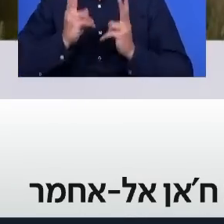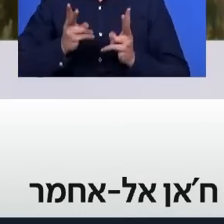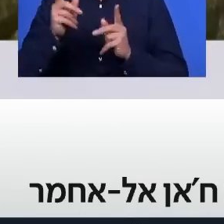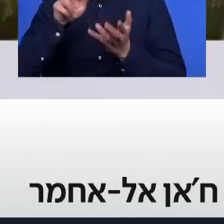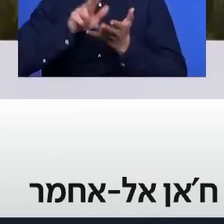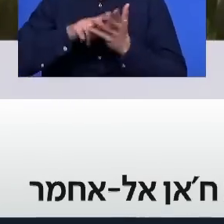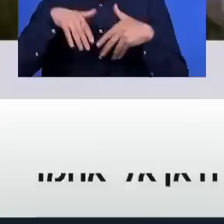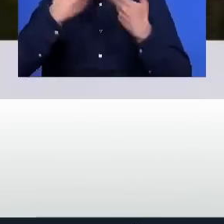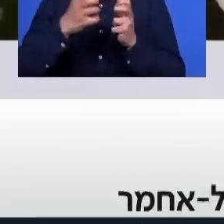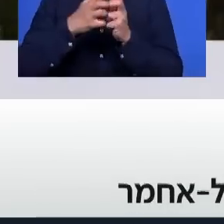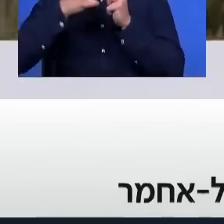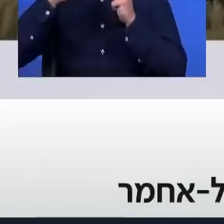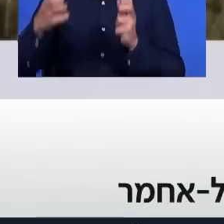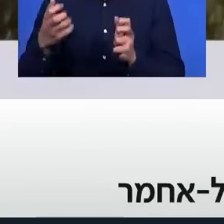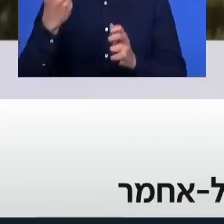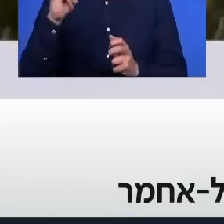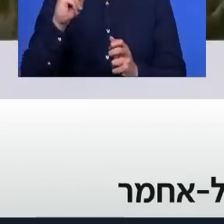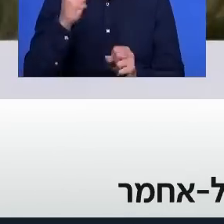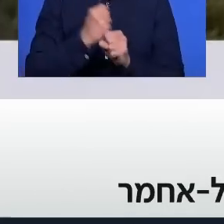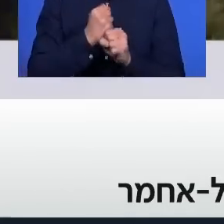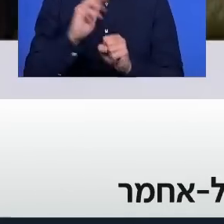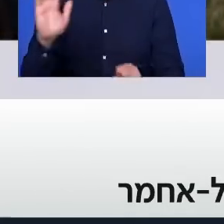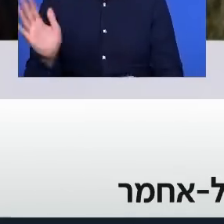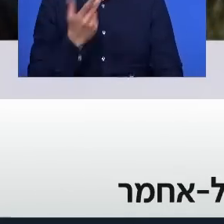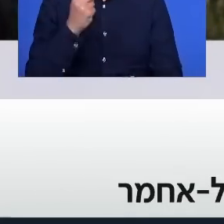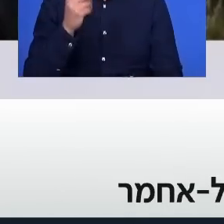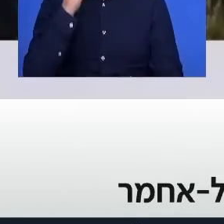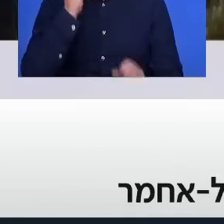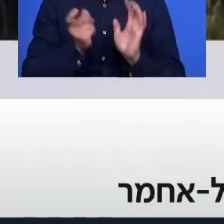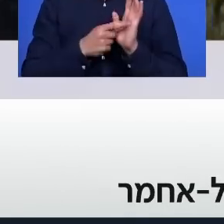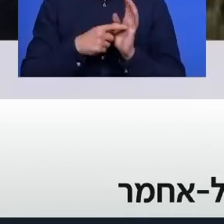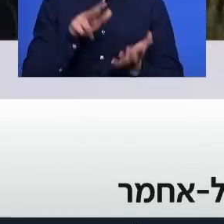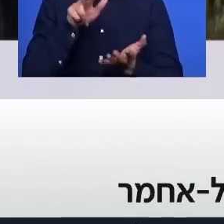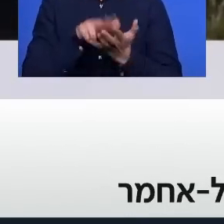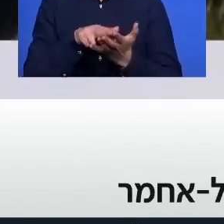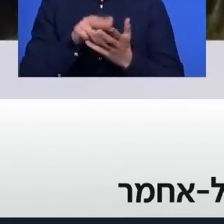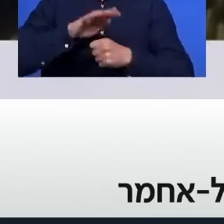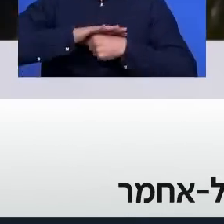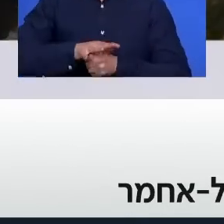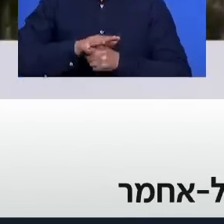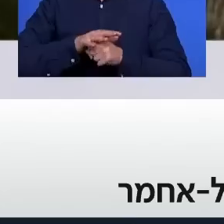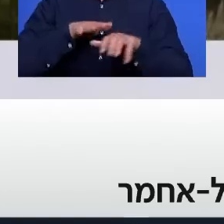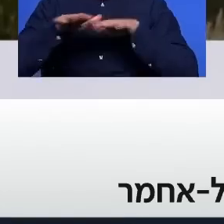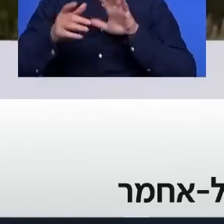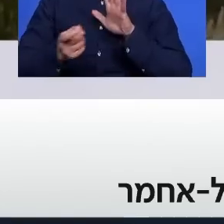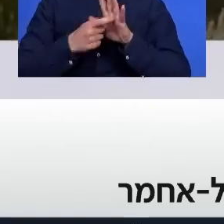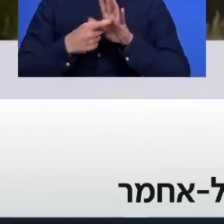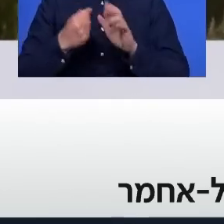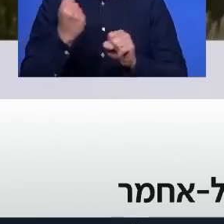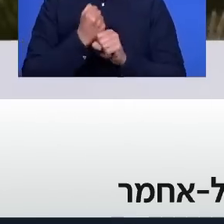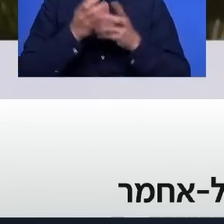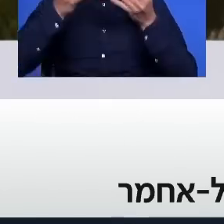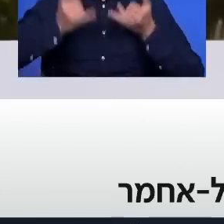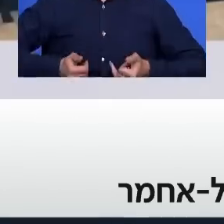לתת ארכה לבצע את הפינוי הזה. סמוטריץ' רוצה שבגץ ילחץ את הממשלה, ידרוש ממנה לבצע כאן